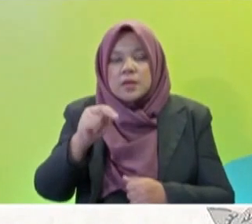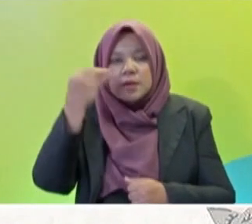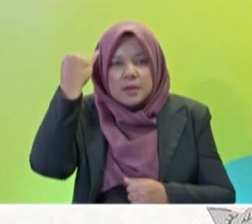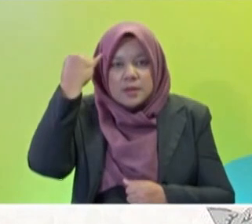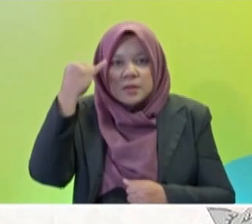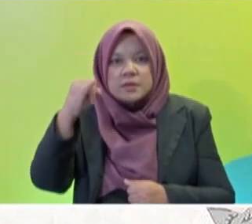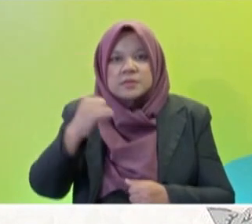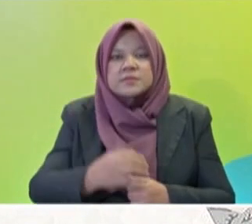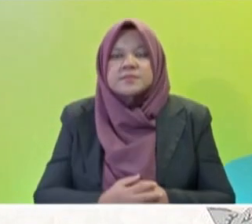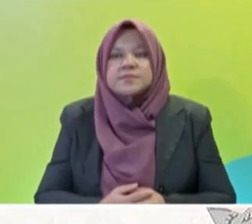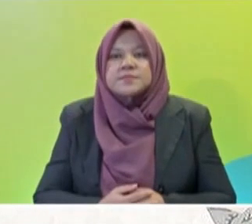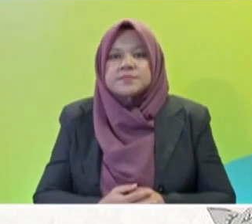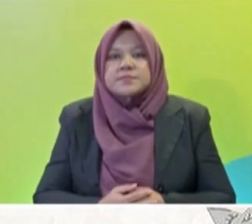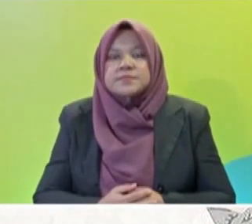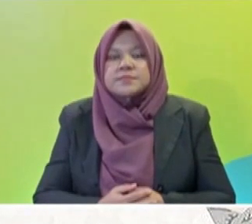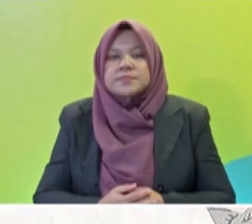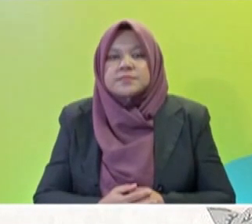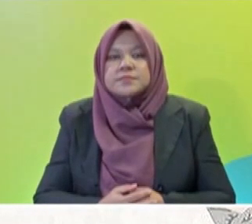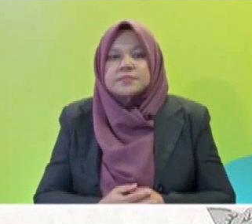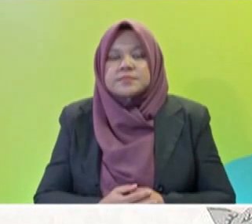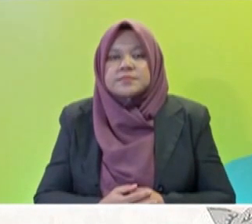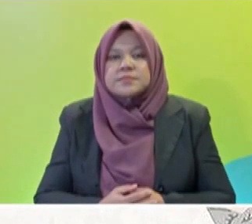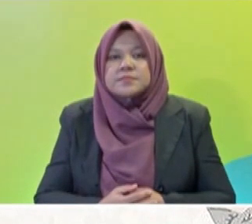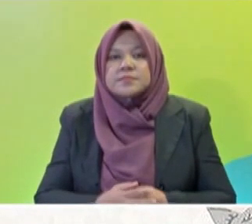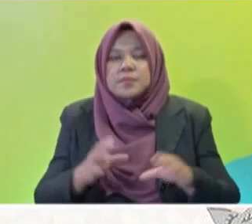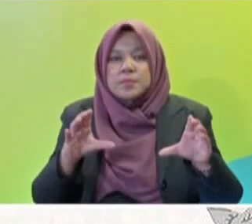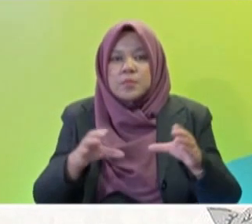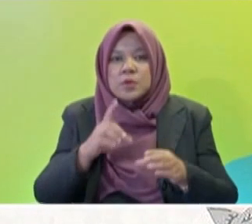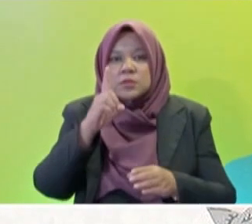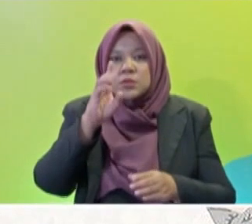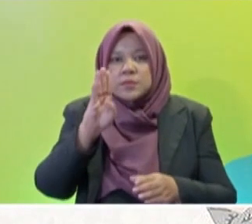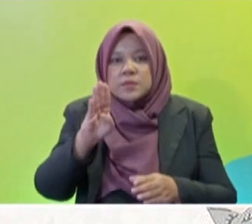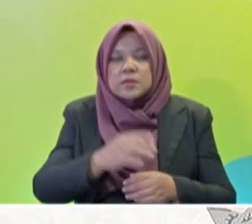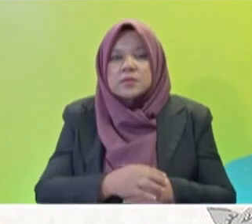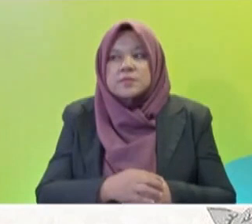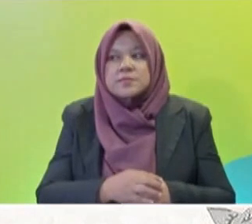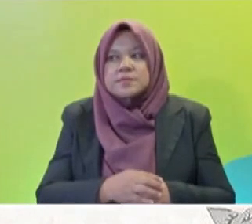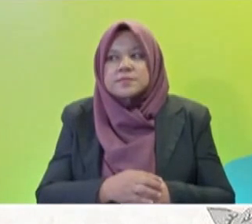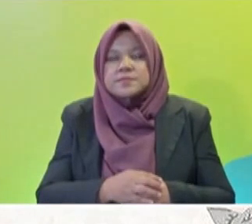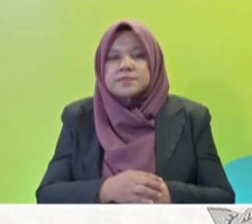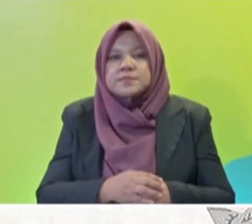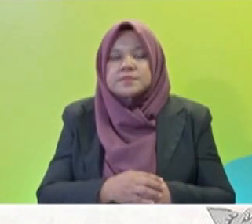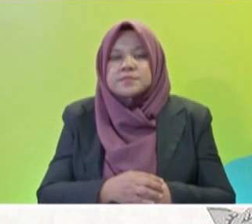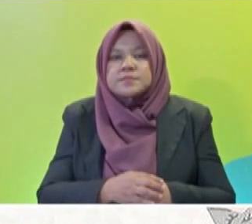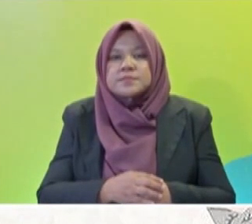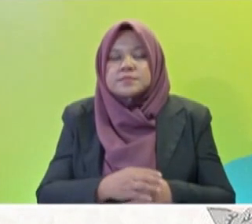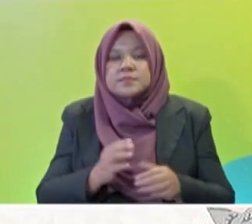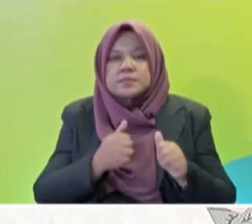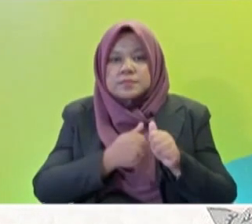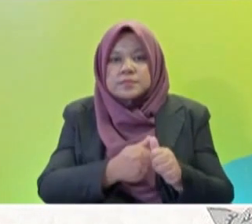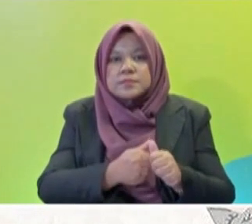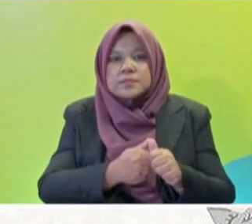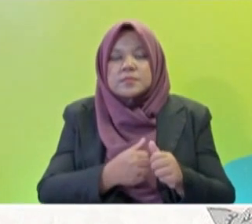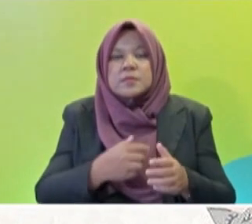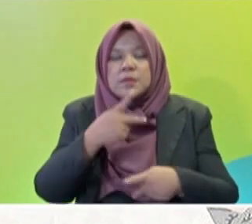oke eee nampak cupcake oke eee kemudian Raja satu b eee my Moms cupcake Oke Berikut merupakan